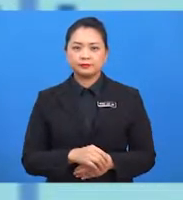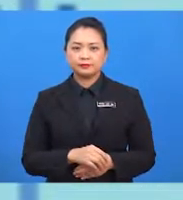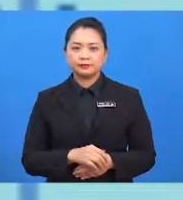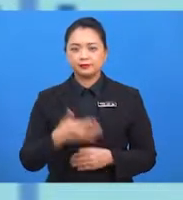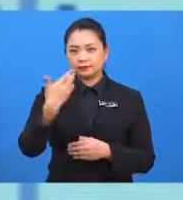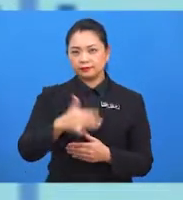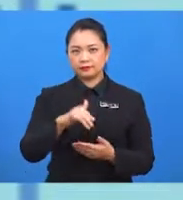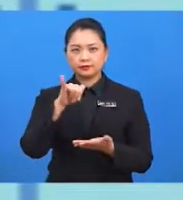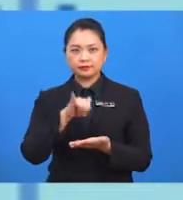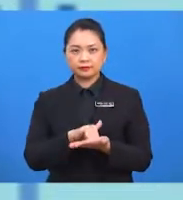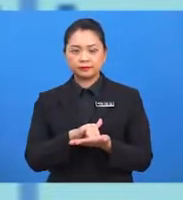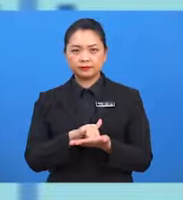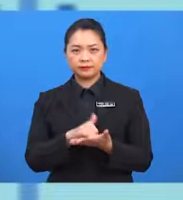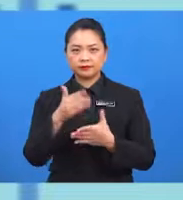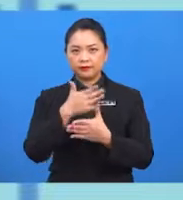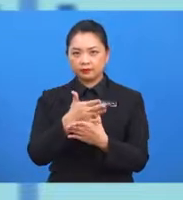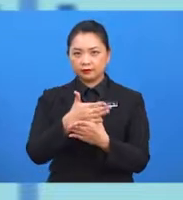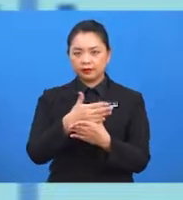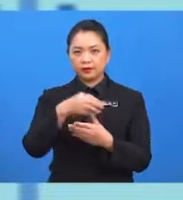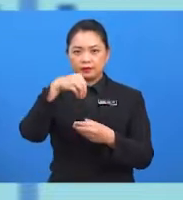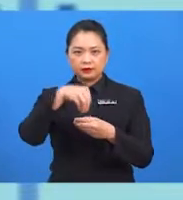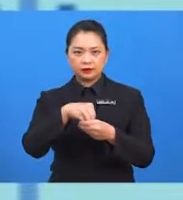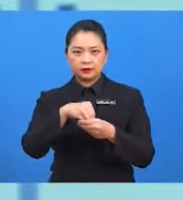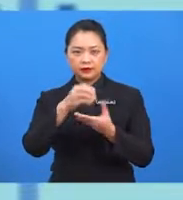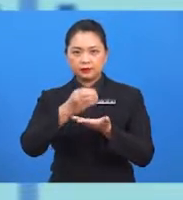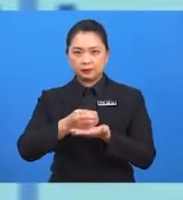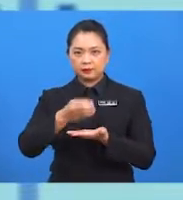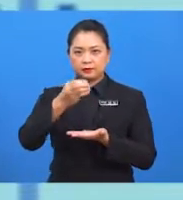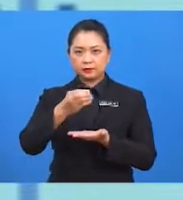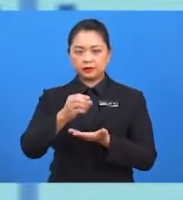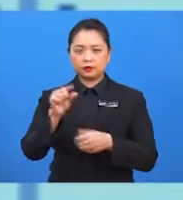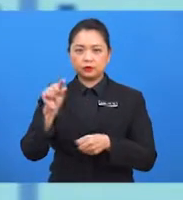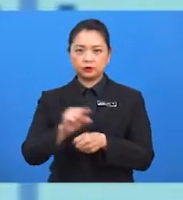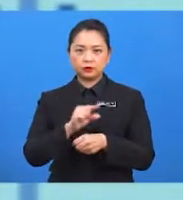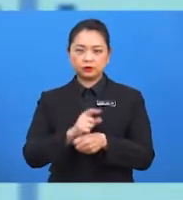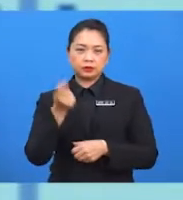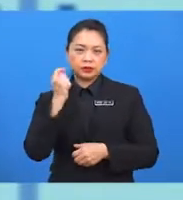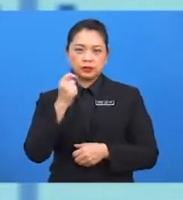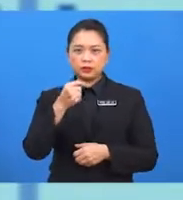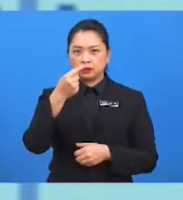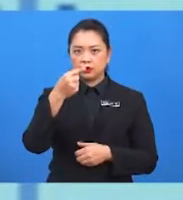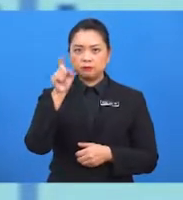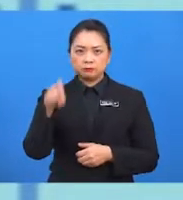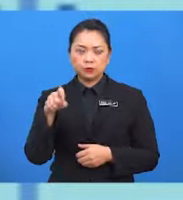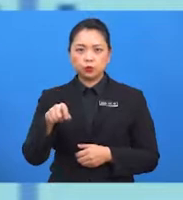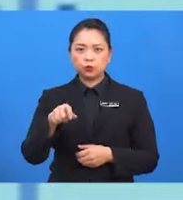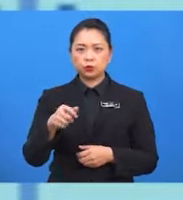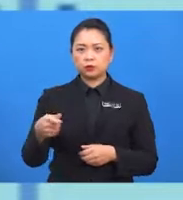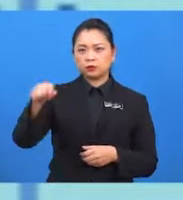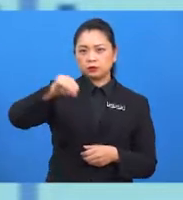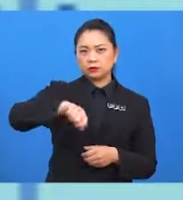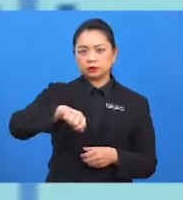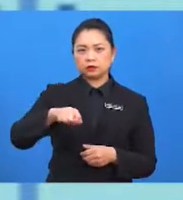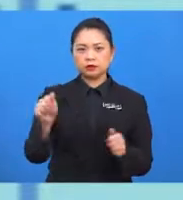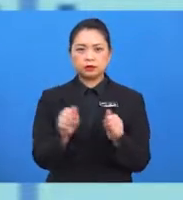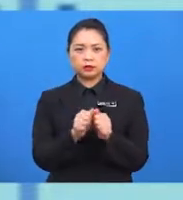Hai Selepas itu bahagian dalam bicara yang digunakan tadi perlu dibilas dengan air suling